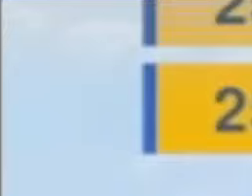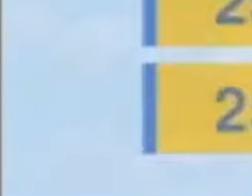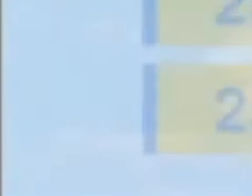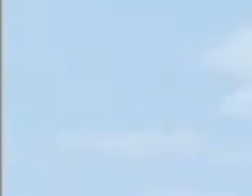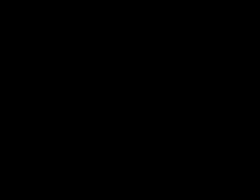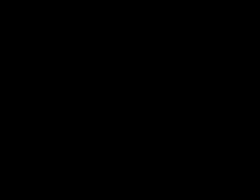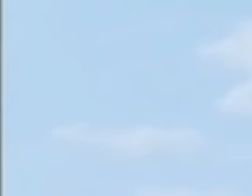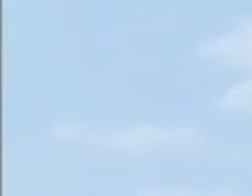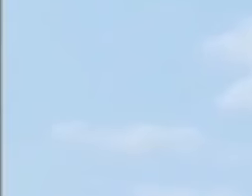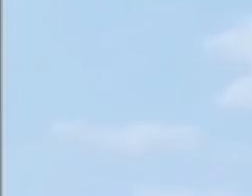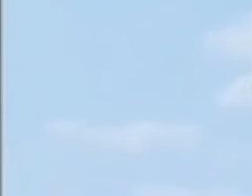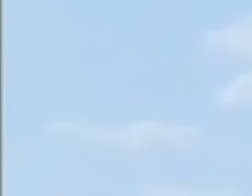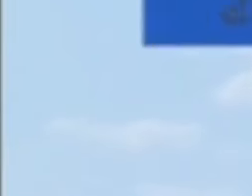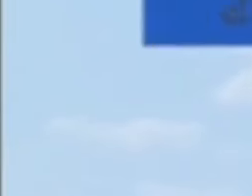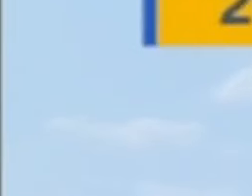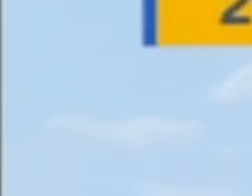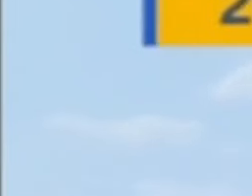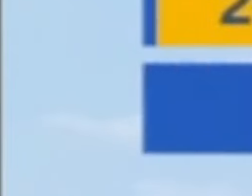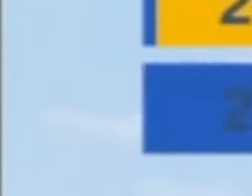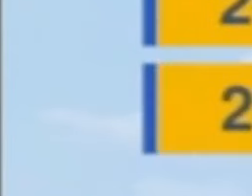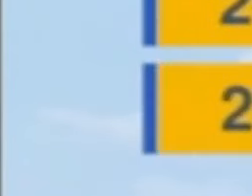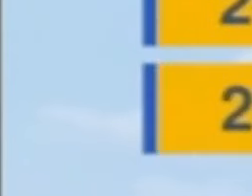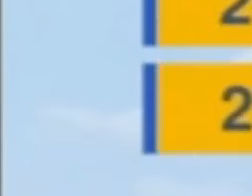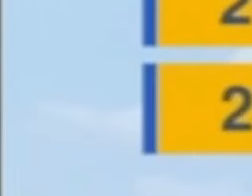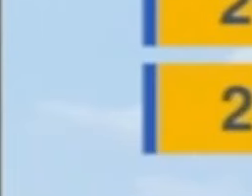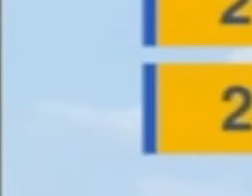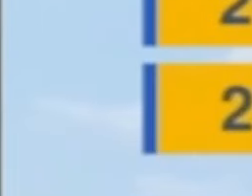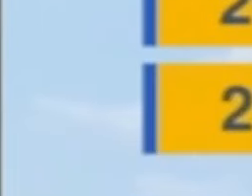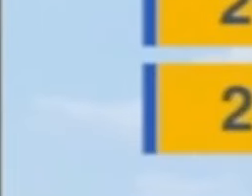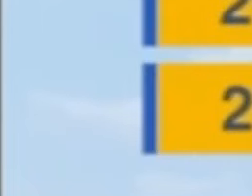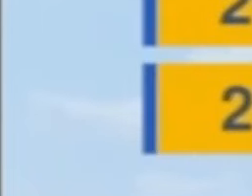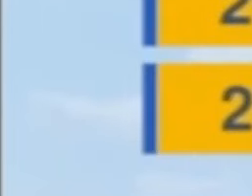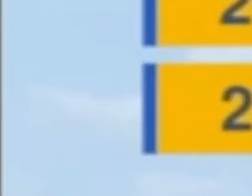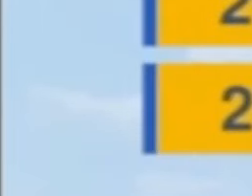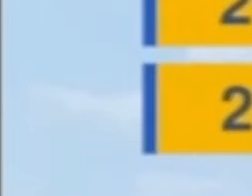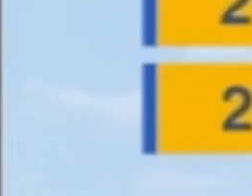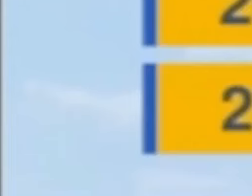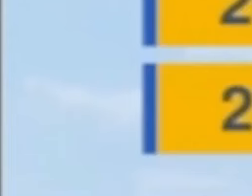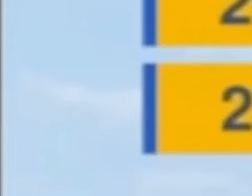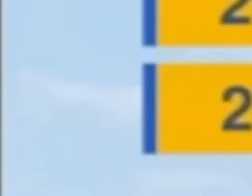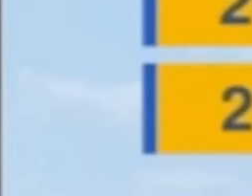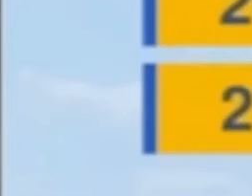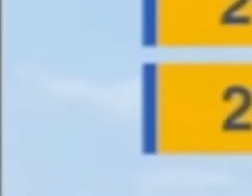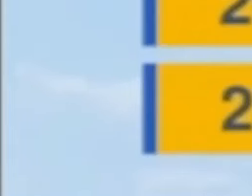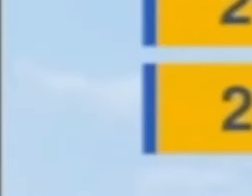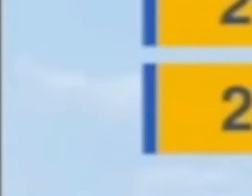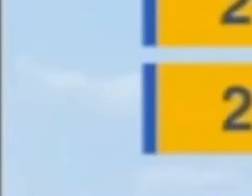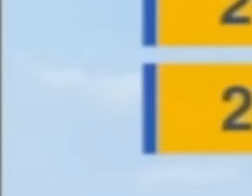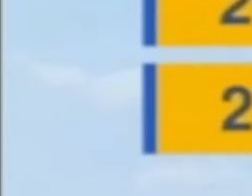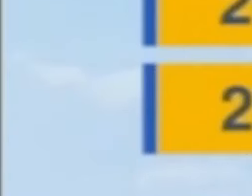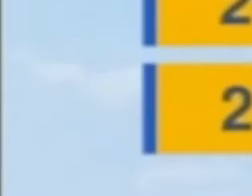142 دمنهور 1325 سند كسرين 24 الغردقه 1626 شرم الشيخ